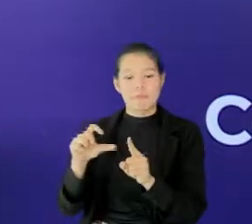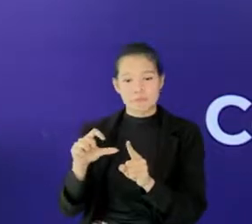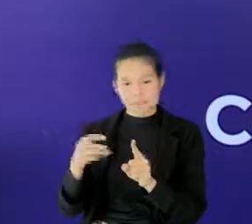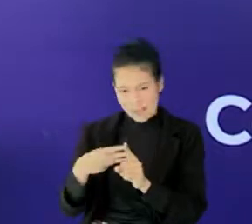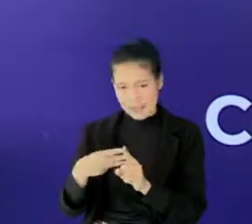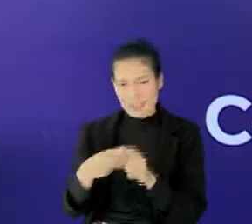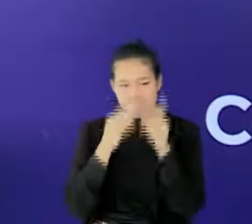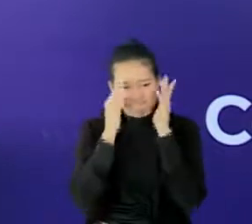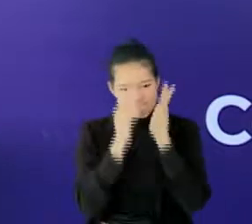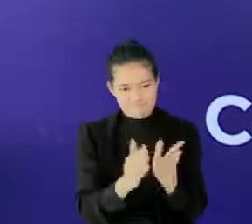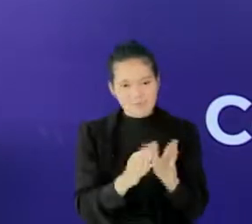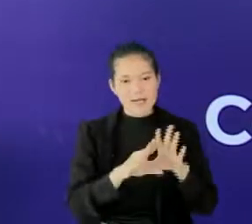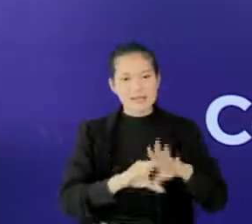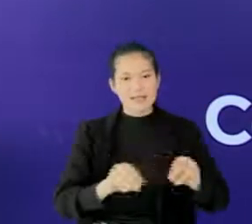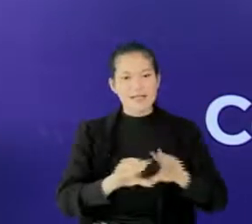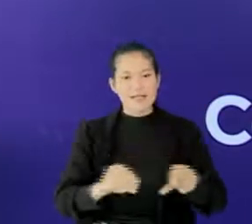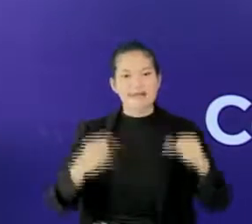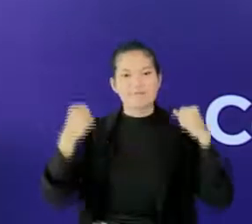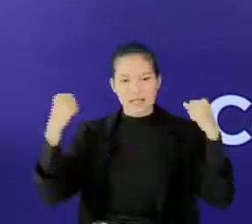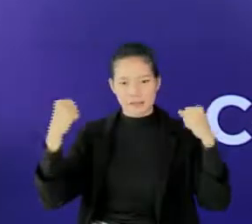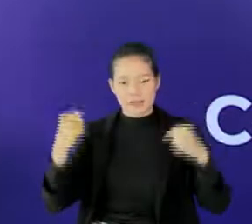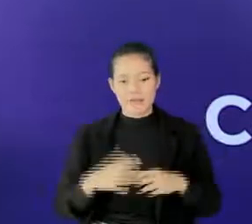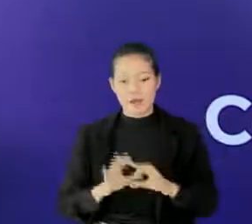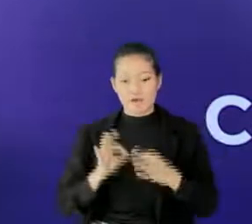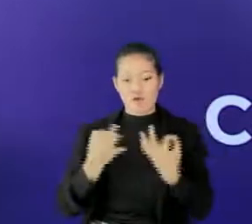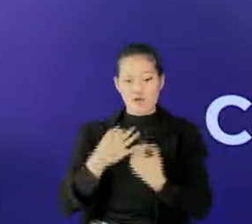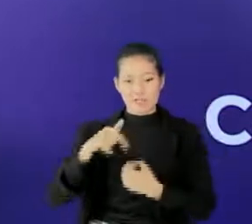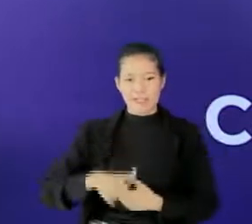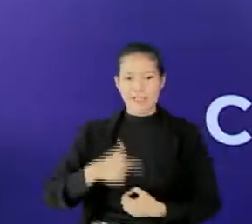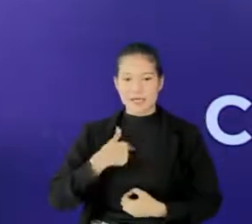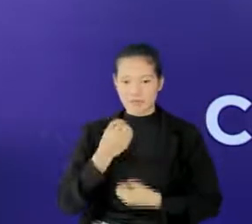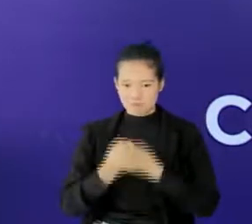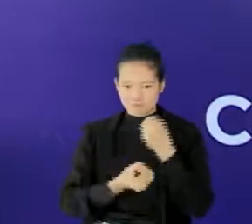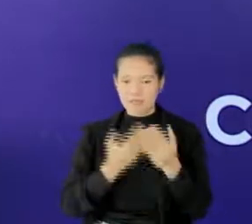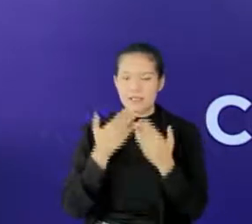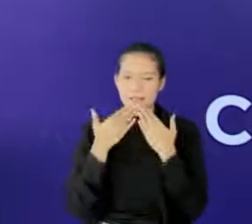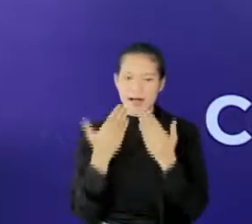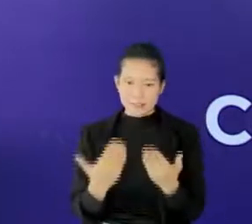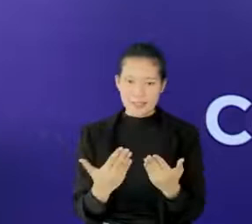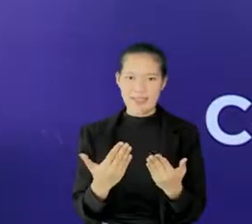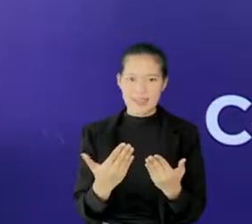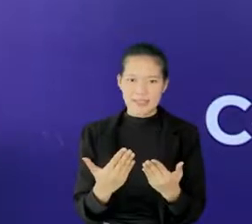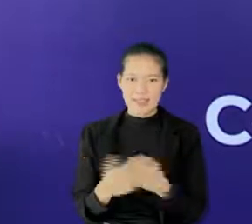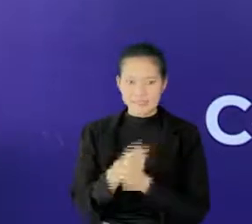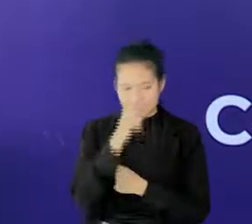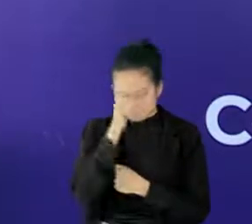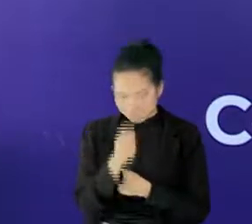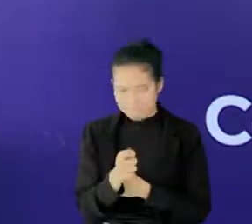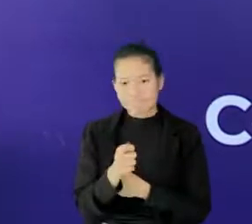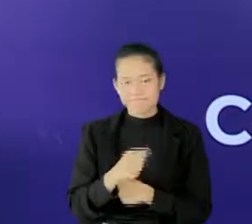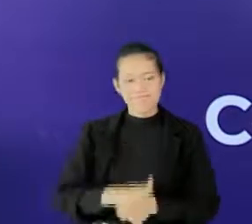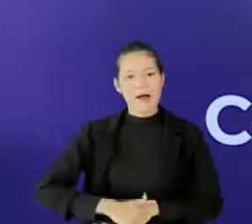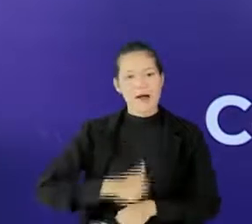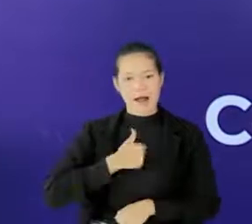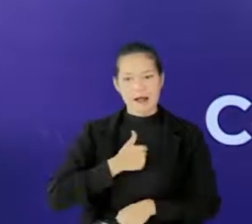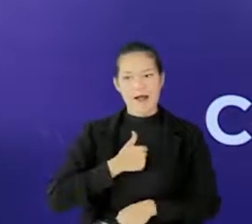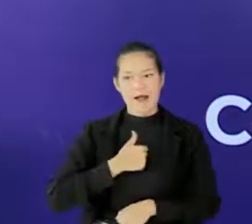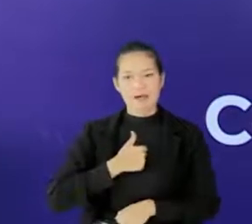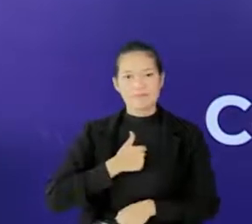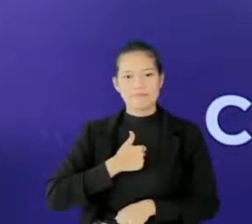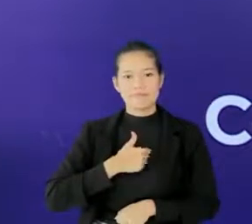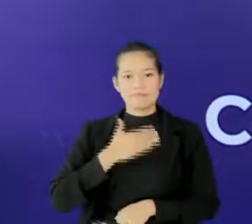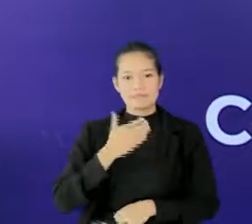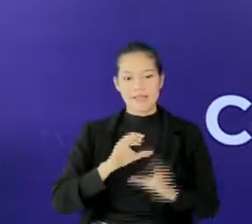nakes. Saya dalam forum ini ingin menyampaikan ucapan terima kasih dan rasa hormat dan bangga